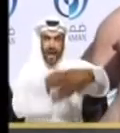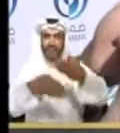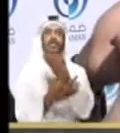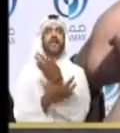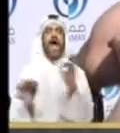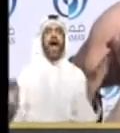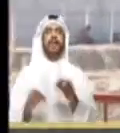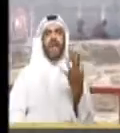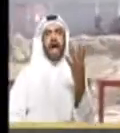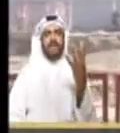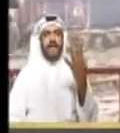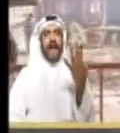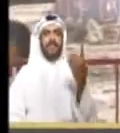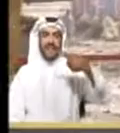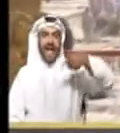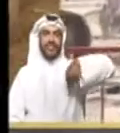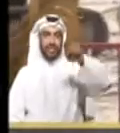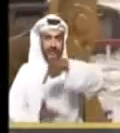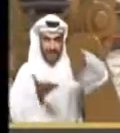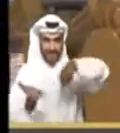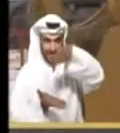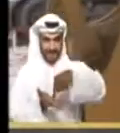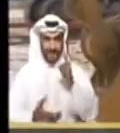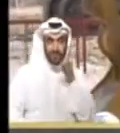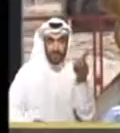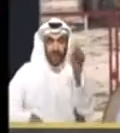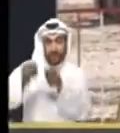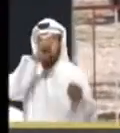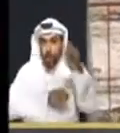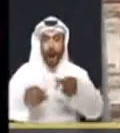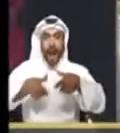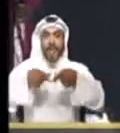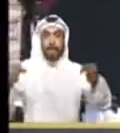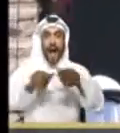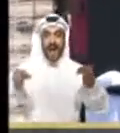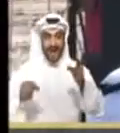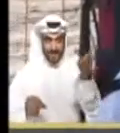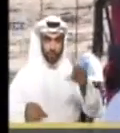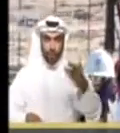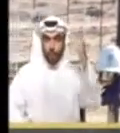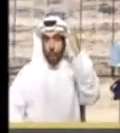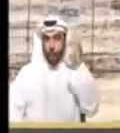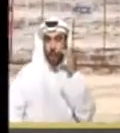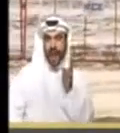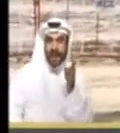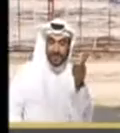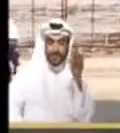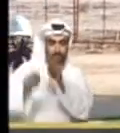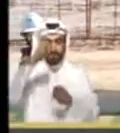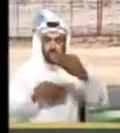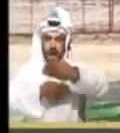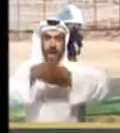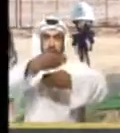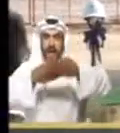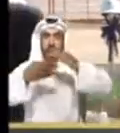لخدمة الوافدين. يعني مستشفيات الضمان الصحي ستقدم خدمات صحية أولية وثانوية، ولا تشمل